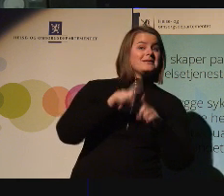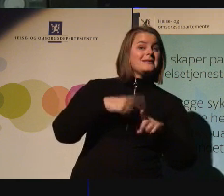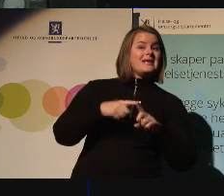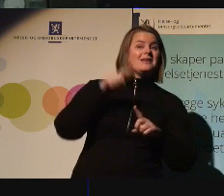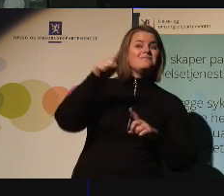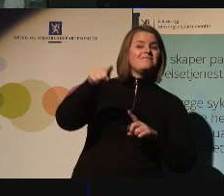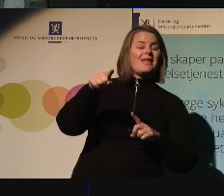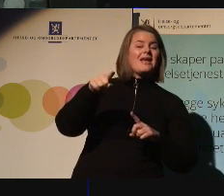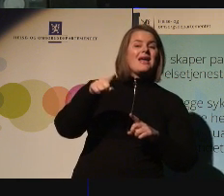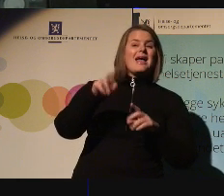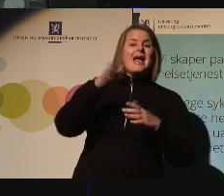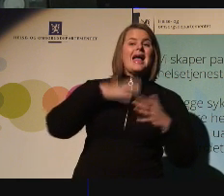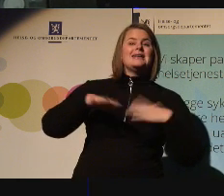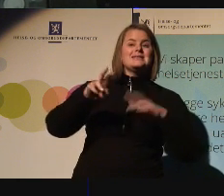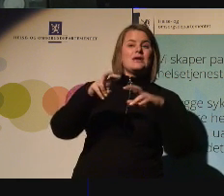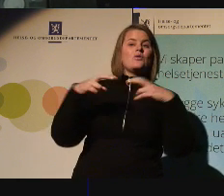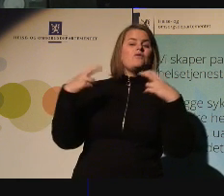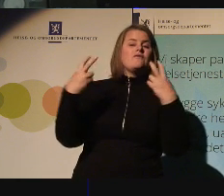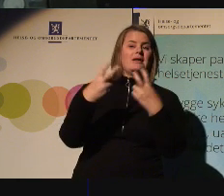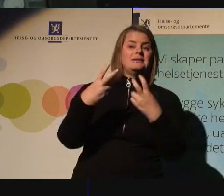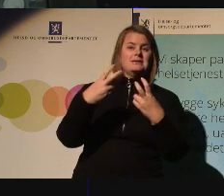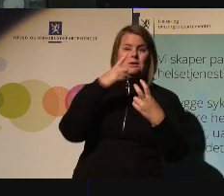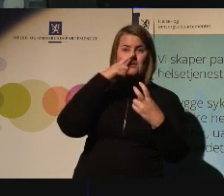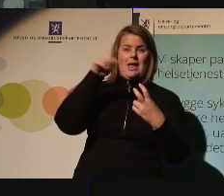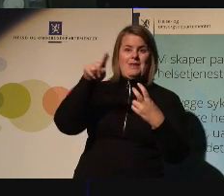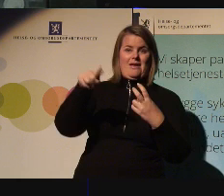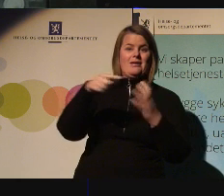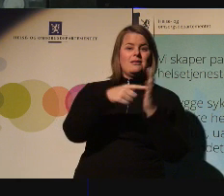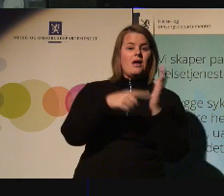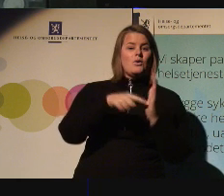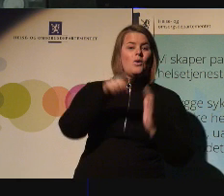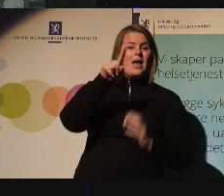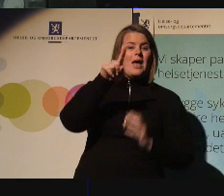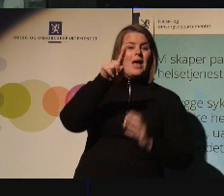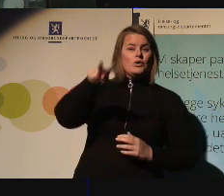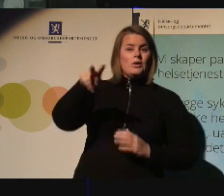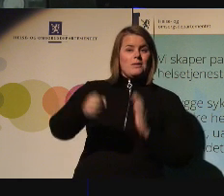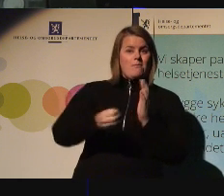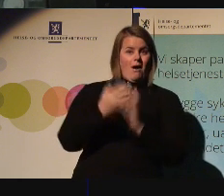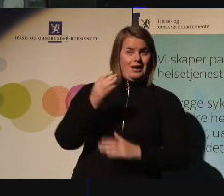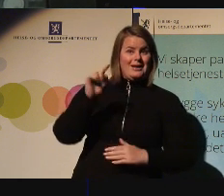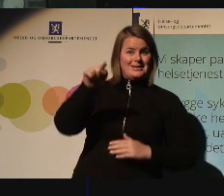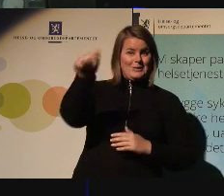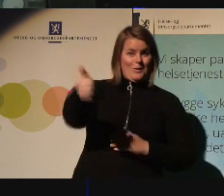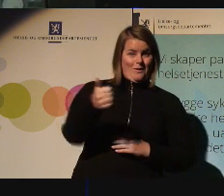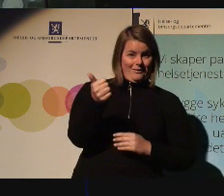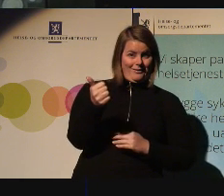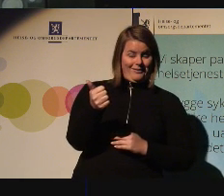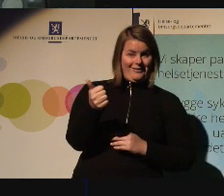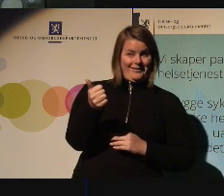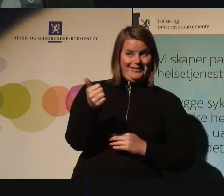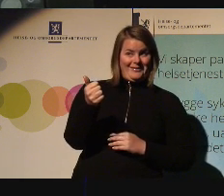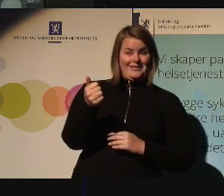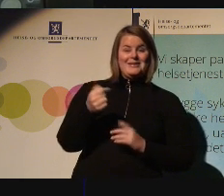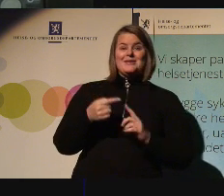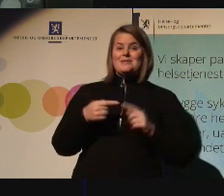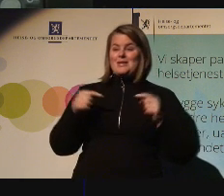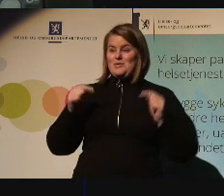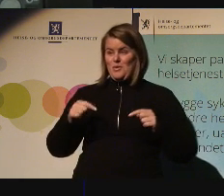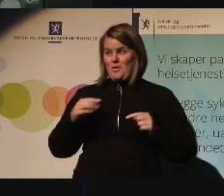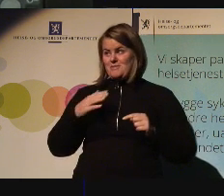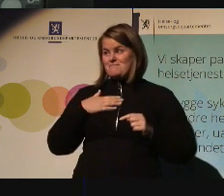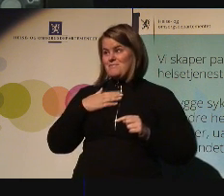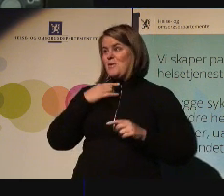11. helsekonferansen som finner sted 11. og 12. mai neste år. Men da det gleden for meg å